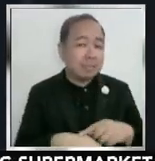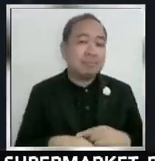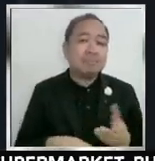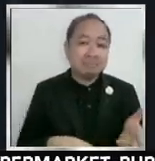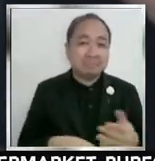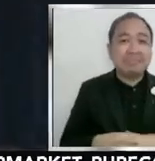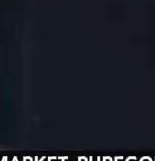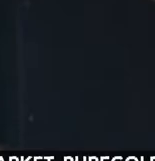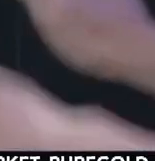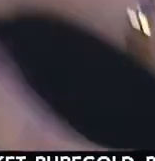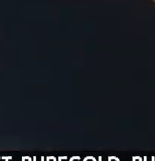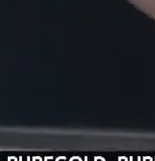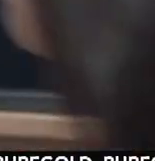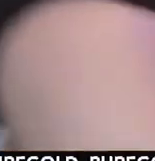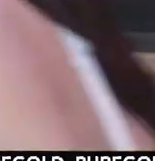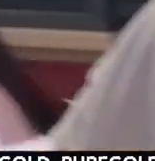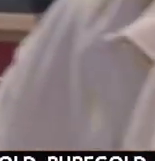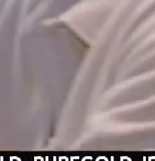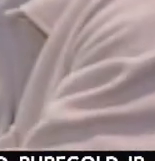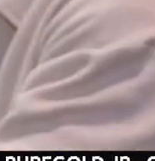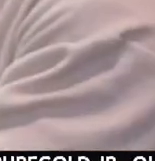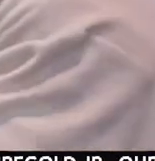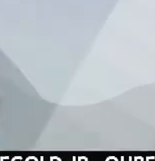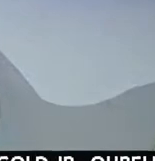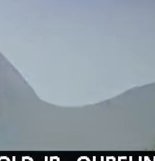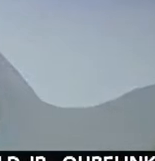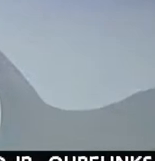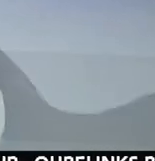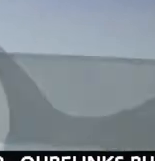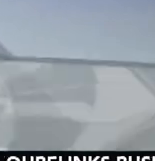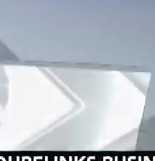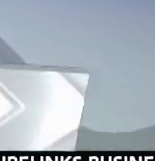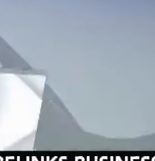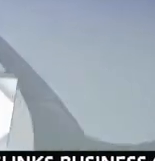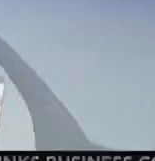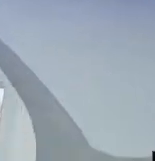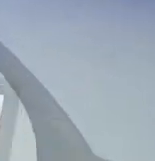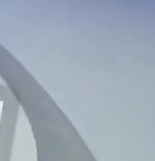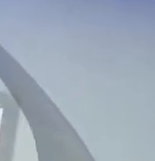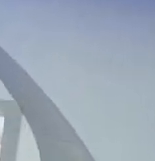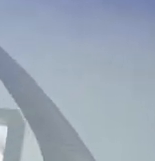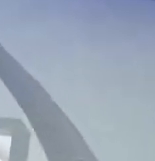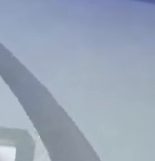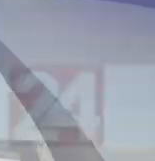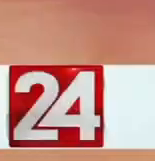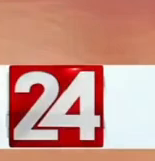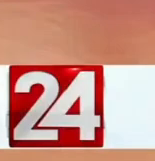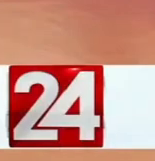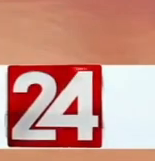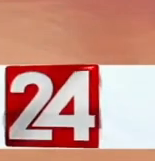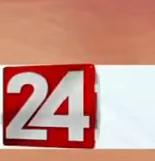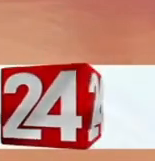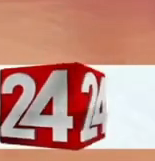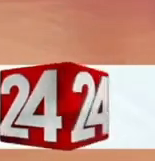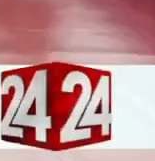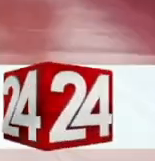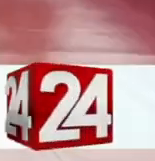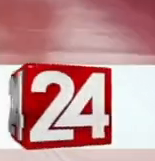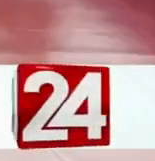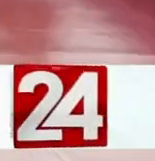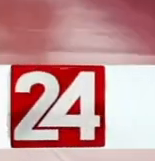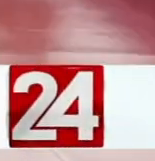Katatibayan updated sa showbiz happenings. Huwag palampasin! Galing